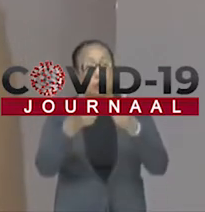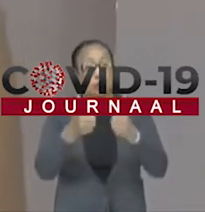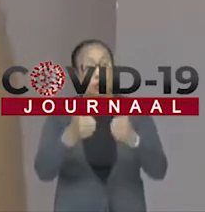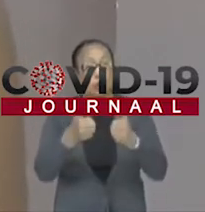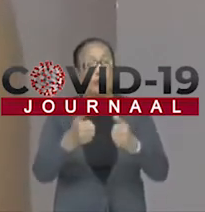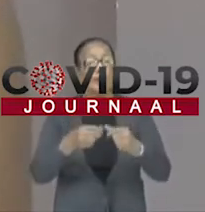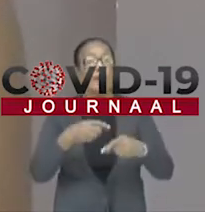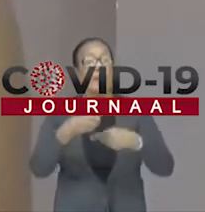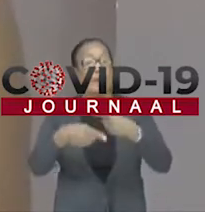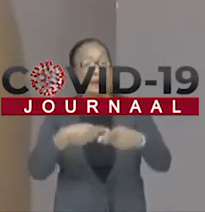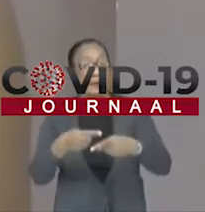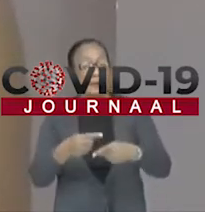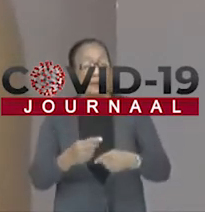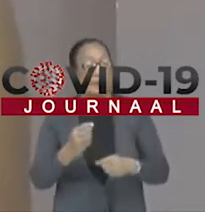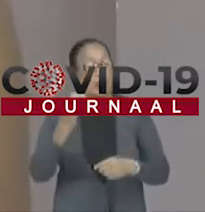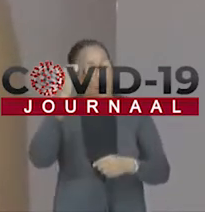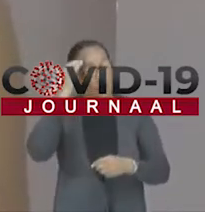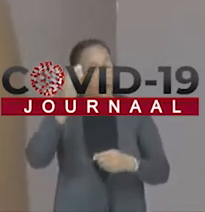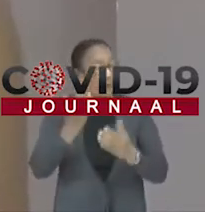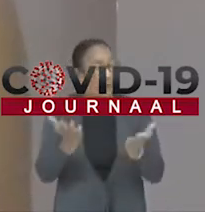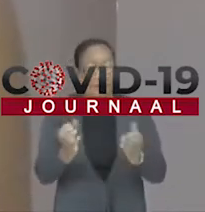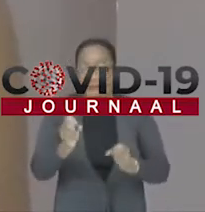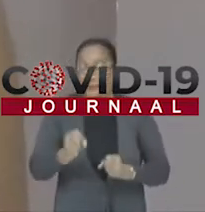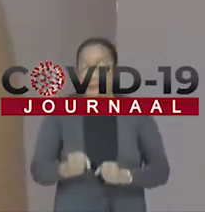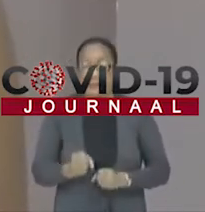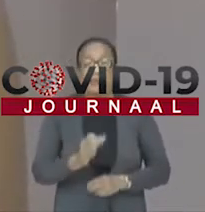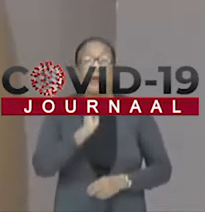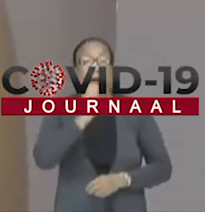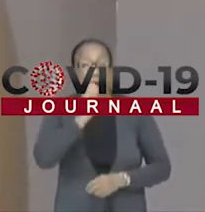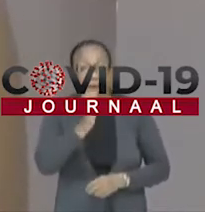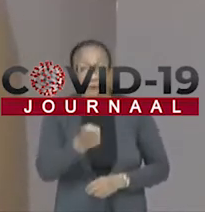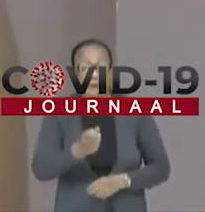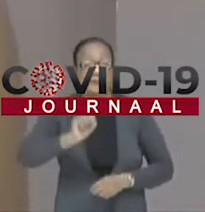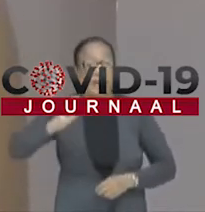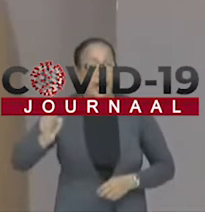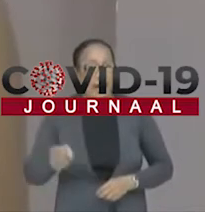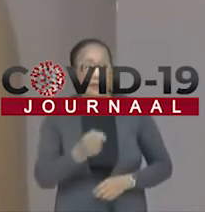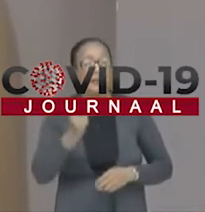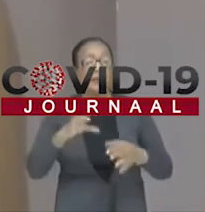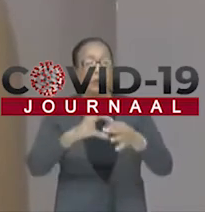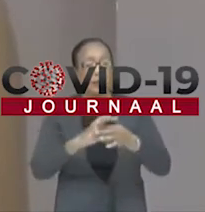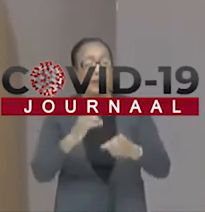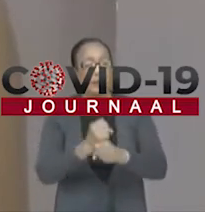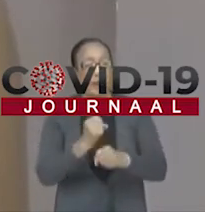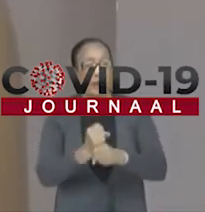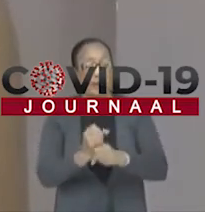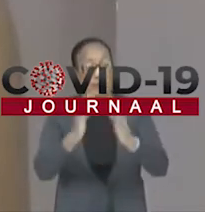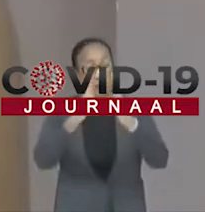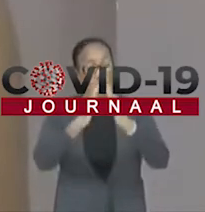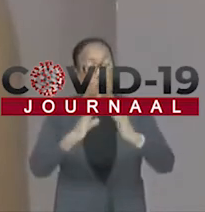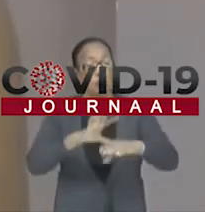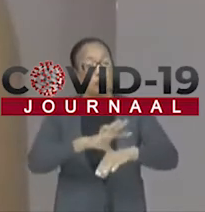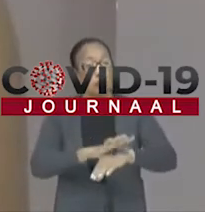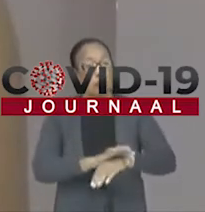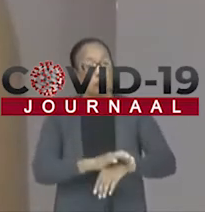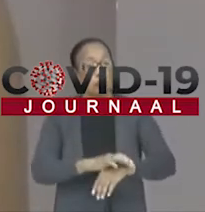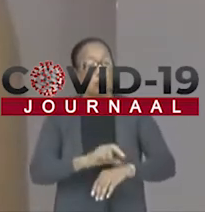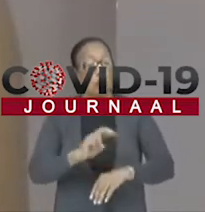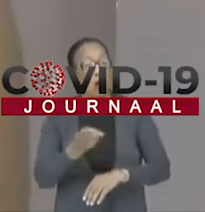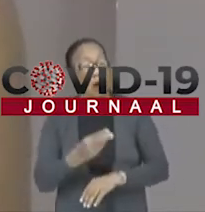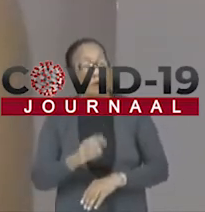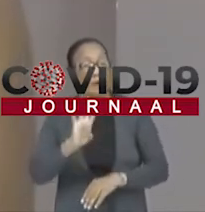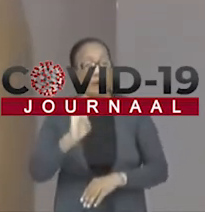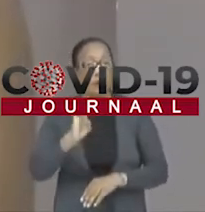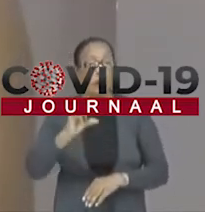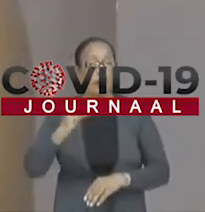niet vasthoudend is. Voor advies kan er altijd contact op worden genomen met je huisarts of met de